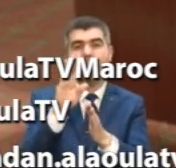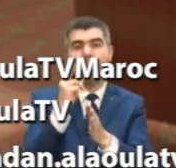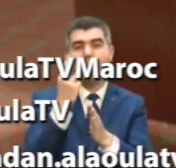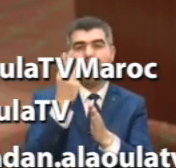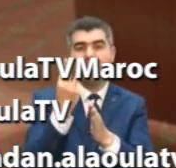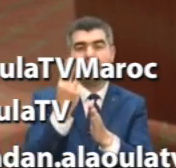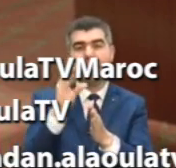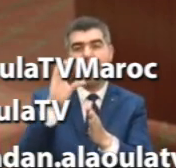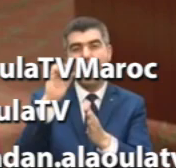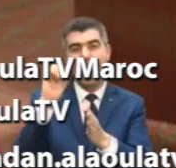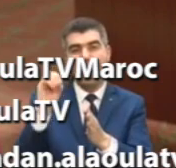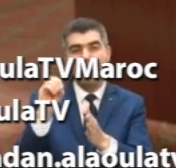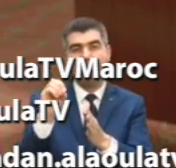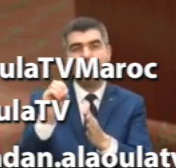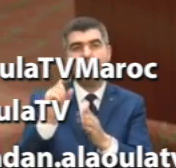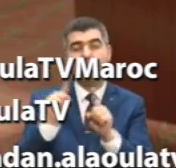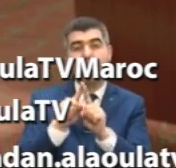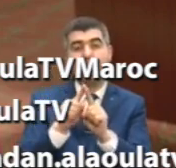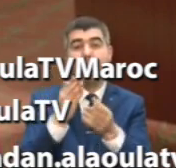235,128 ملفا،